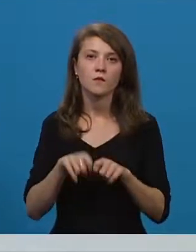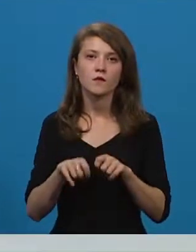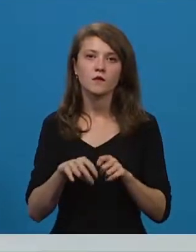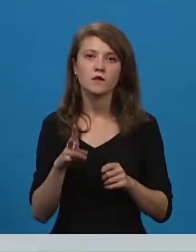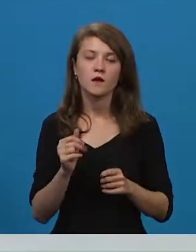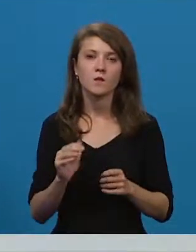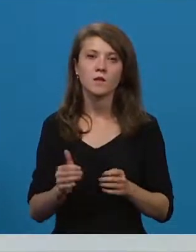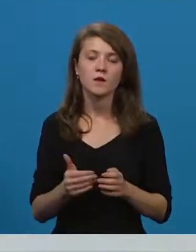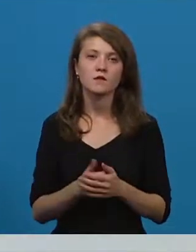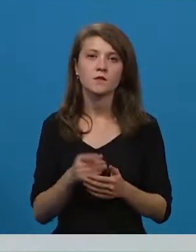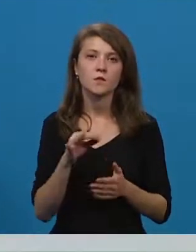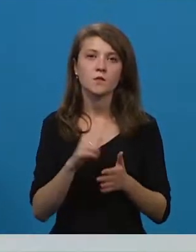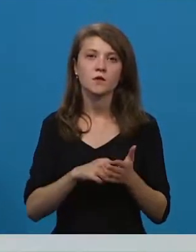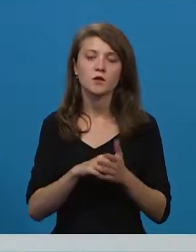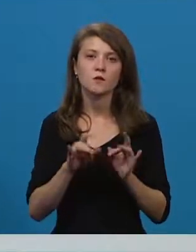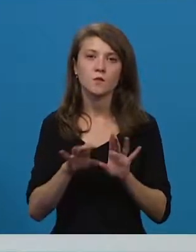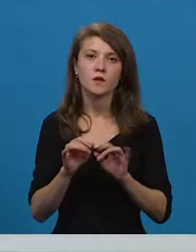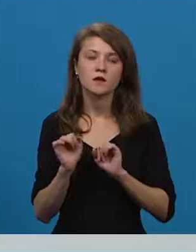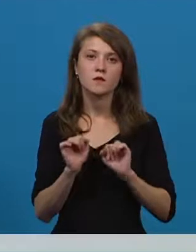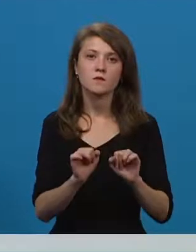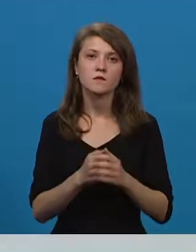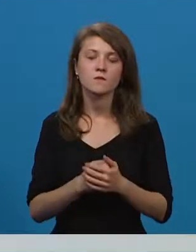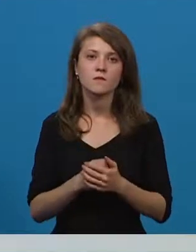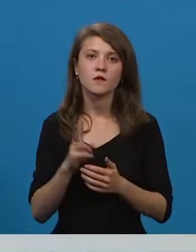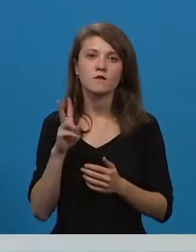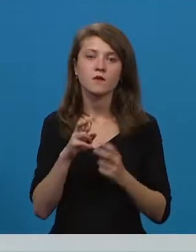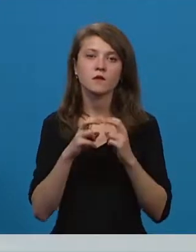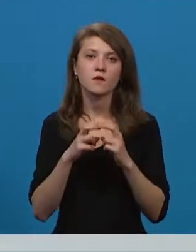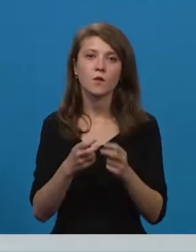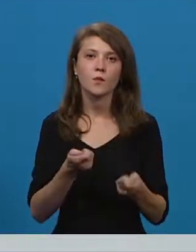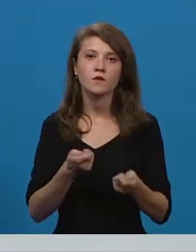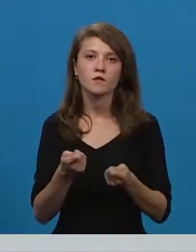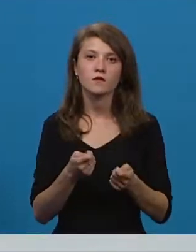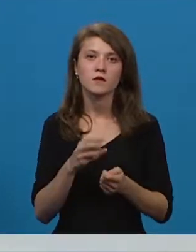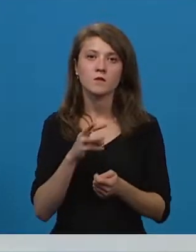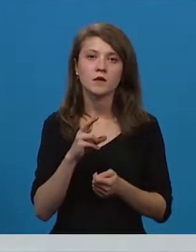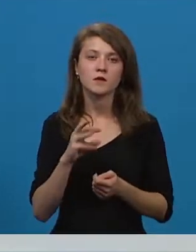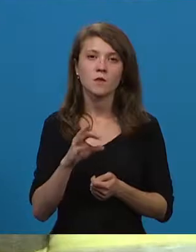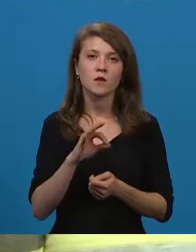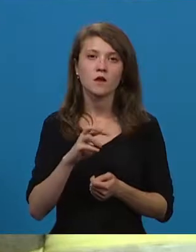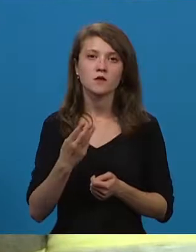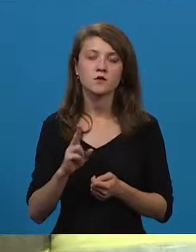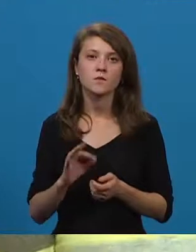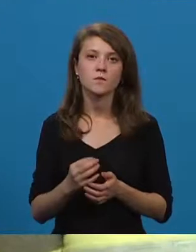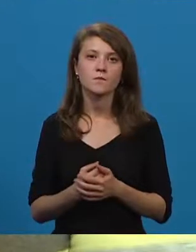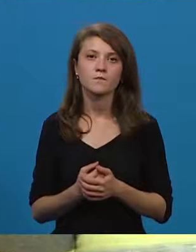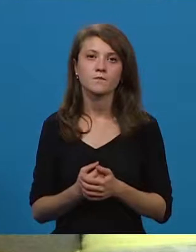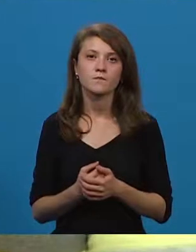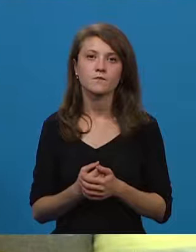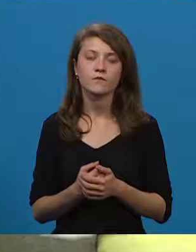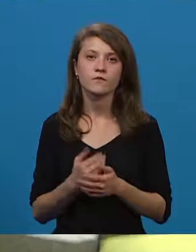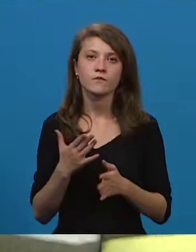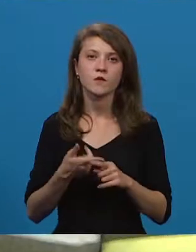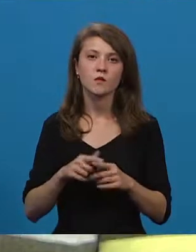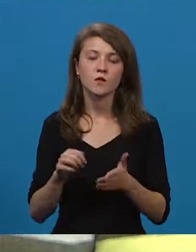на підприємстві. Про причини розповів заступник керівника трамвайно-тролейбусного управління Максим Мелешко. В цьому документі,